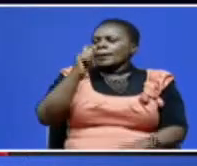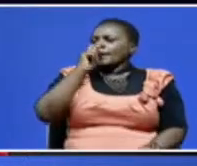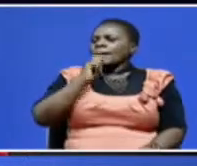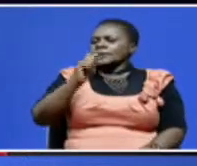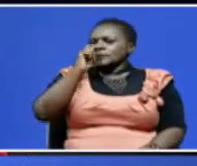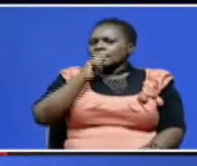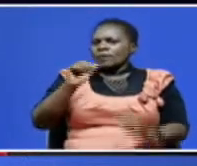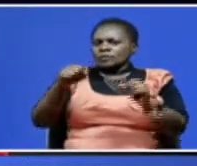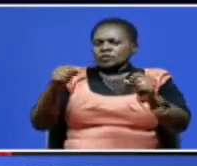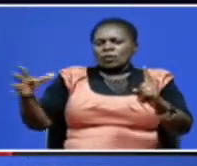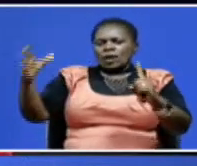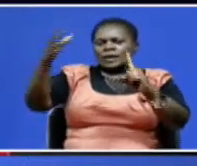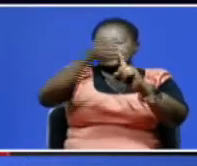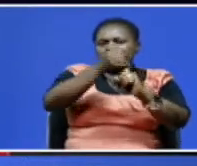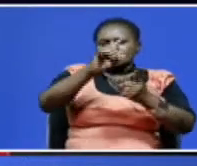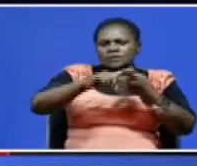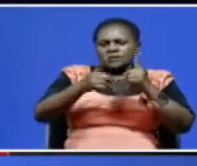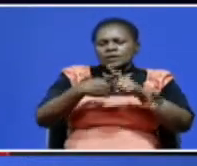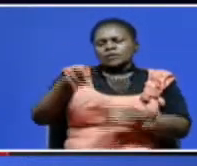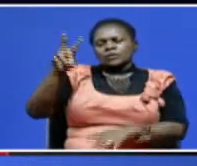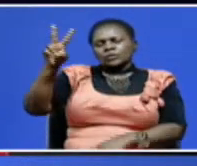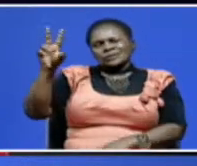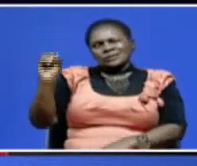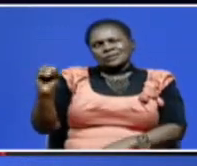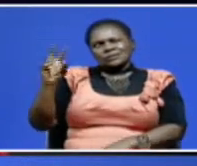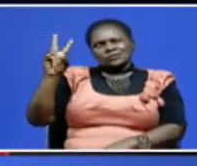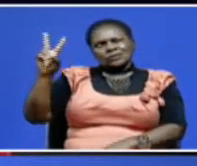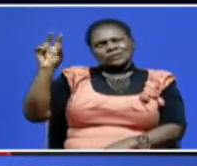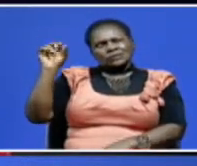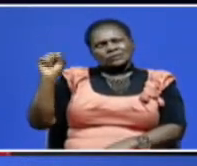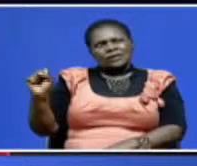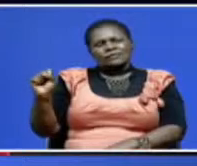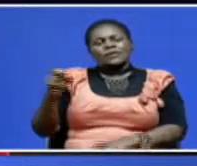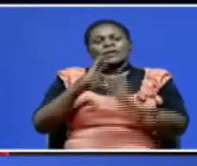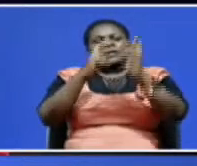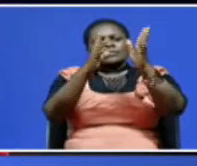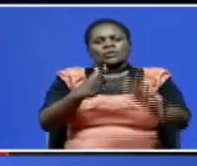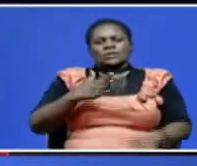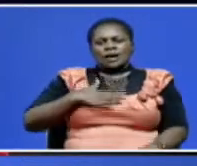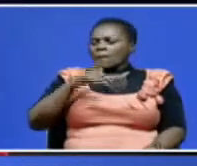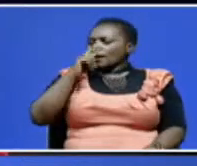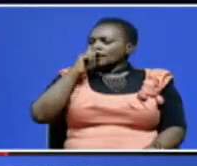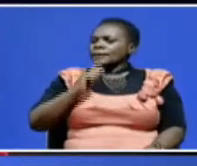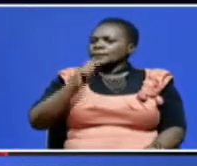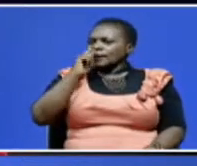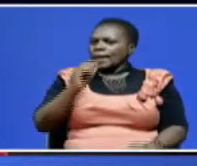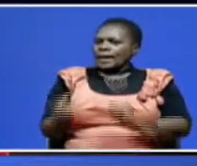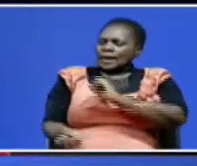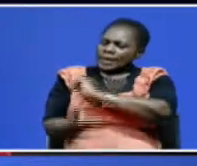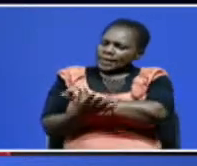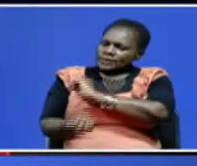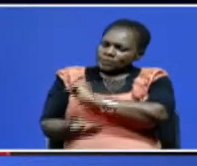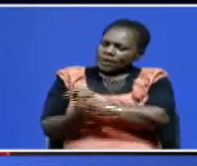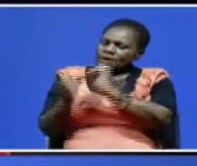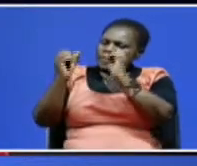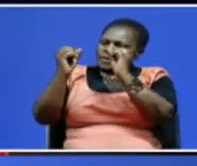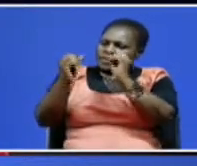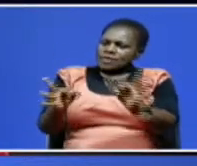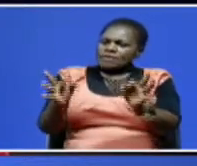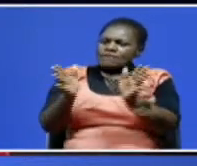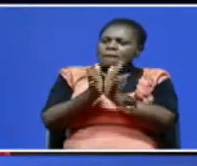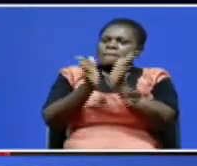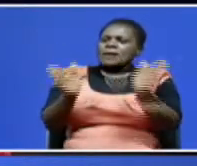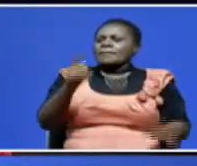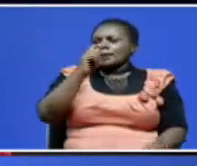hilo lingefika kiwango hicho mwaka 2025. Mwanahabari wetu wa Tanzania Rajab Hassan anaarifu iwapo wananchi